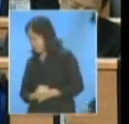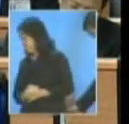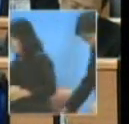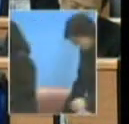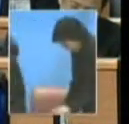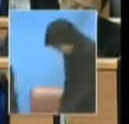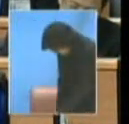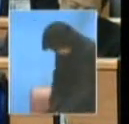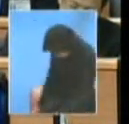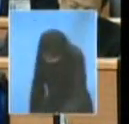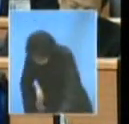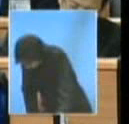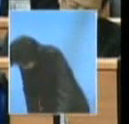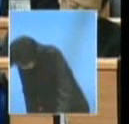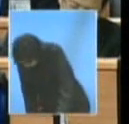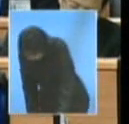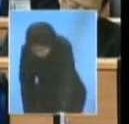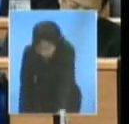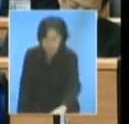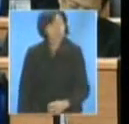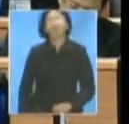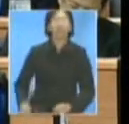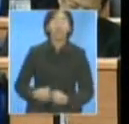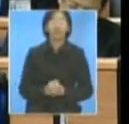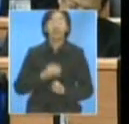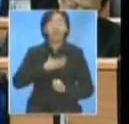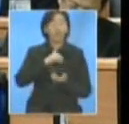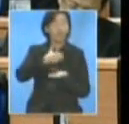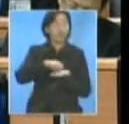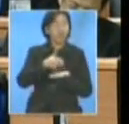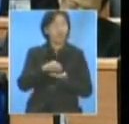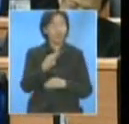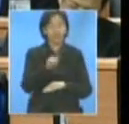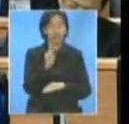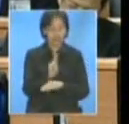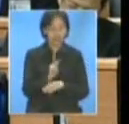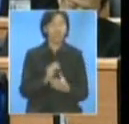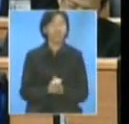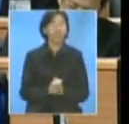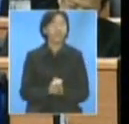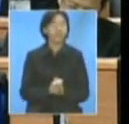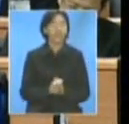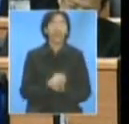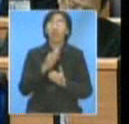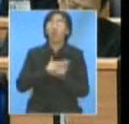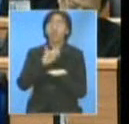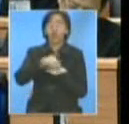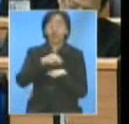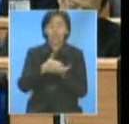ารพครับผมขออนุญาตท่านประธานว่าพื้นที่ที่น่าสนใจนะ